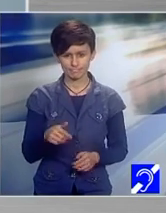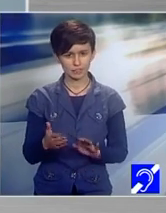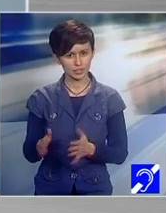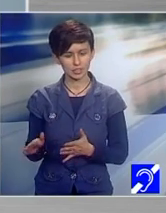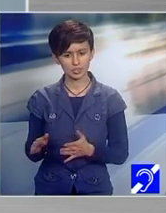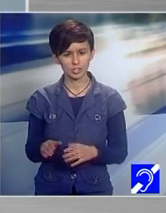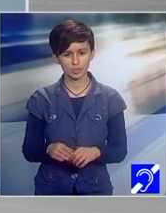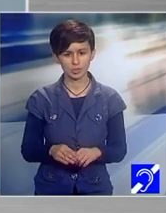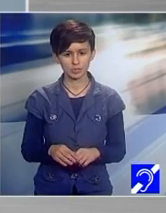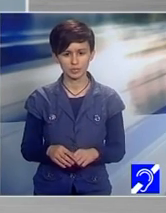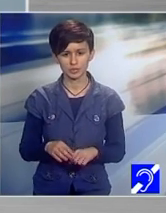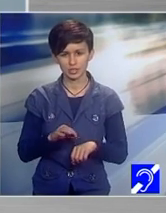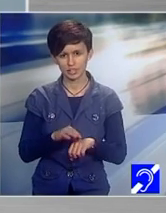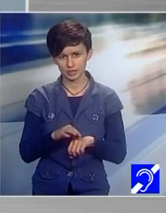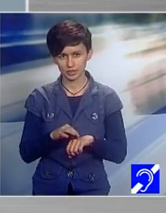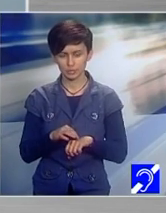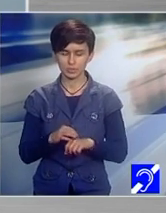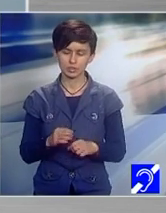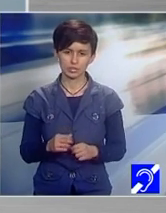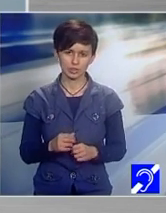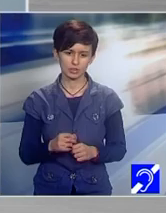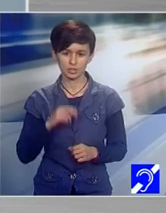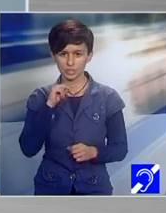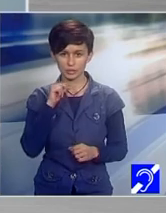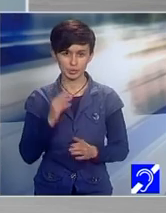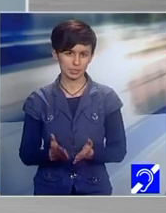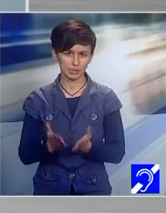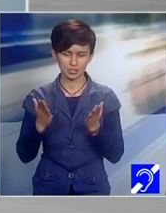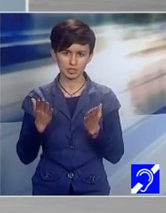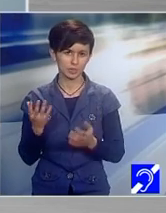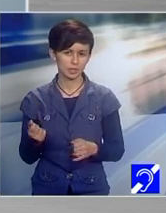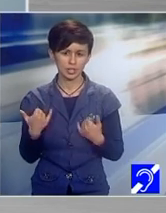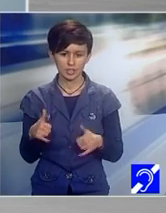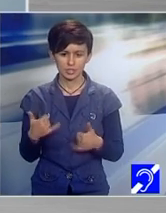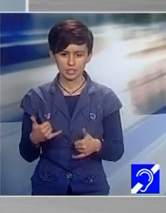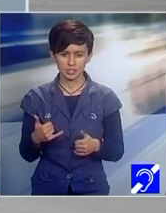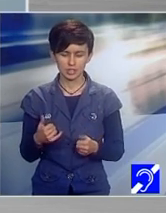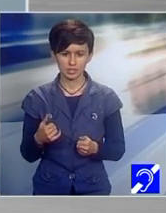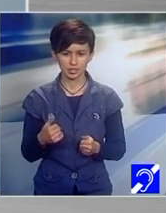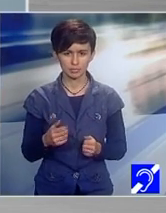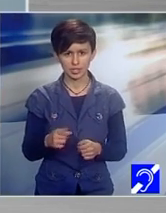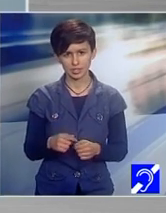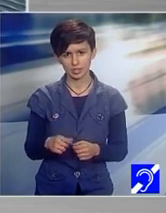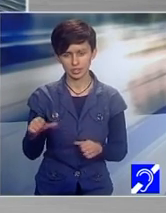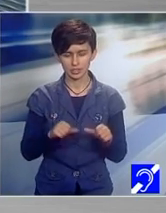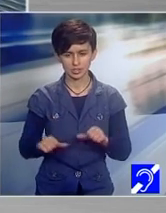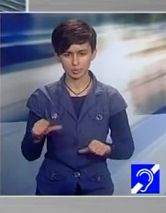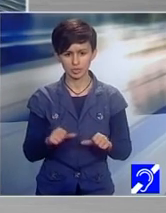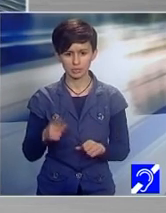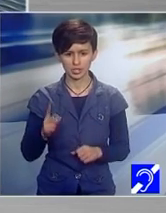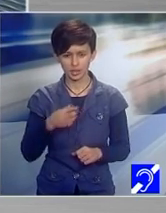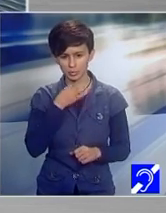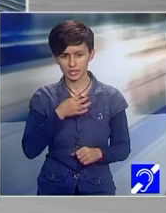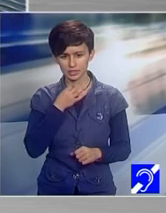domn conferențiar și vorbim despre sărbătoare și despre ce s-a întâmplat. În septembrie, trebuie să le